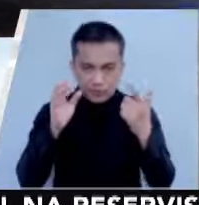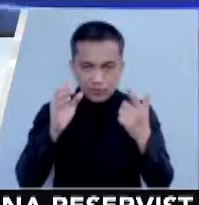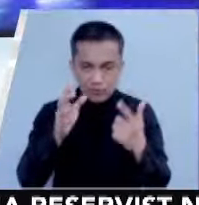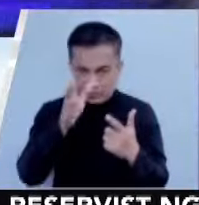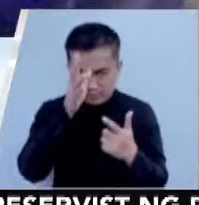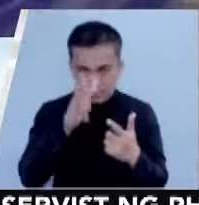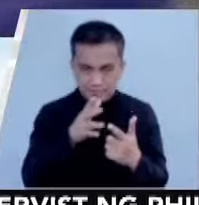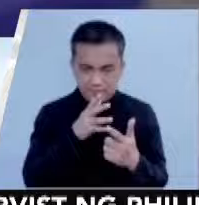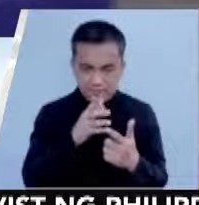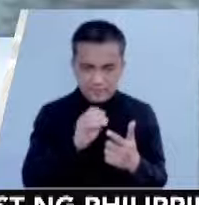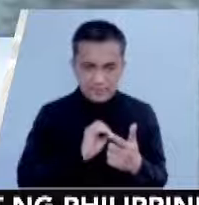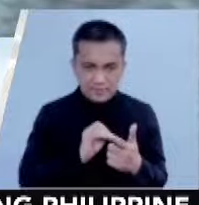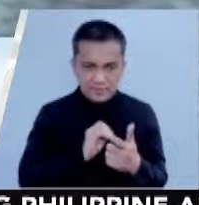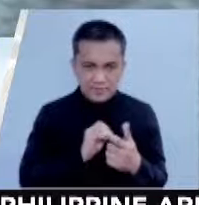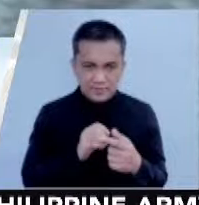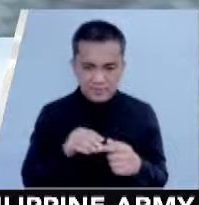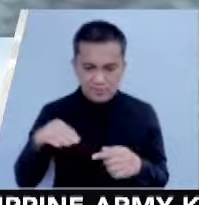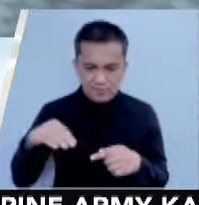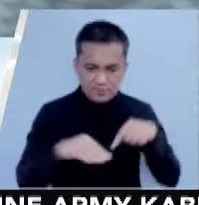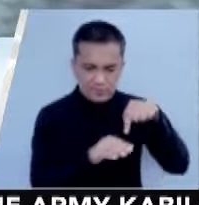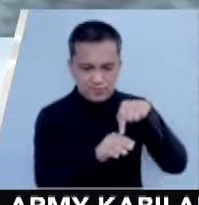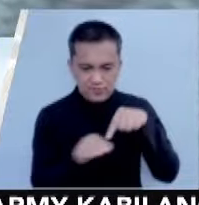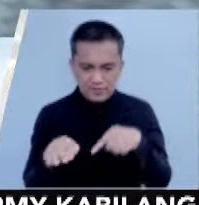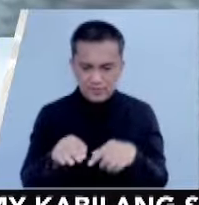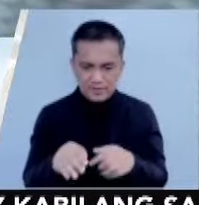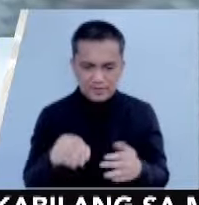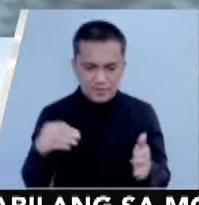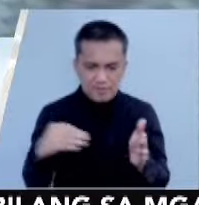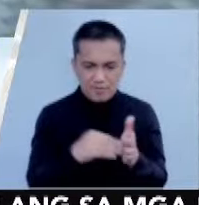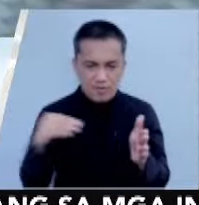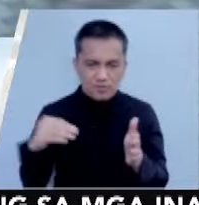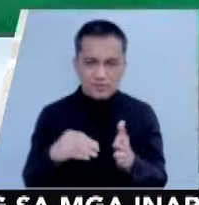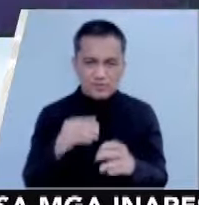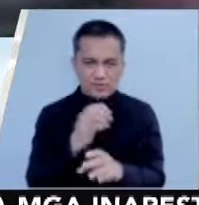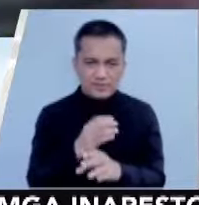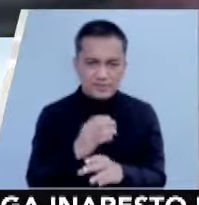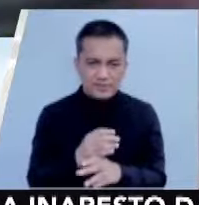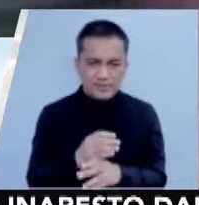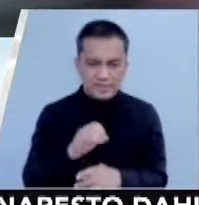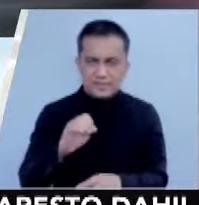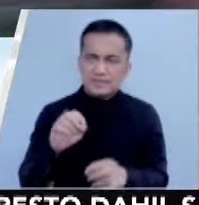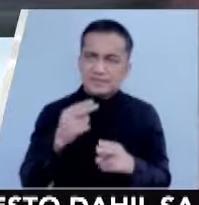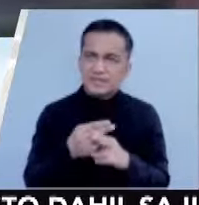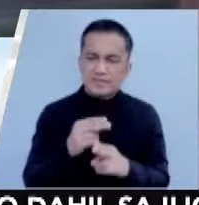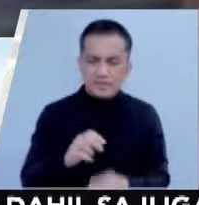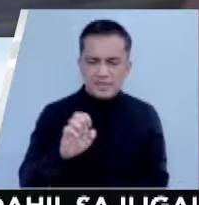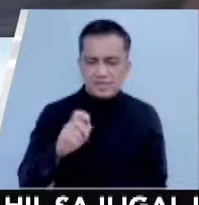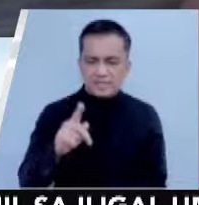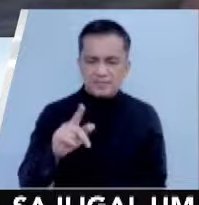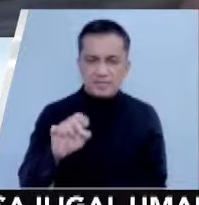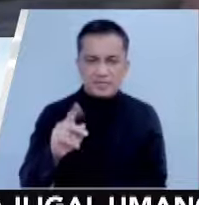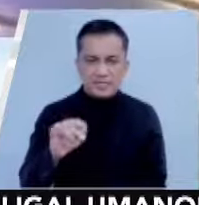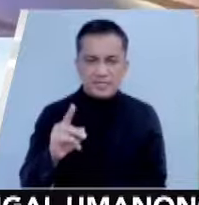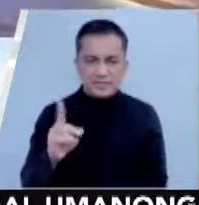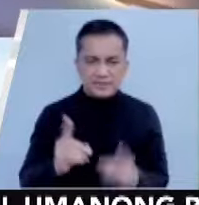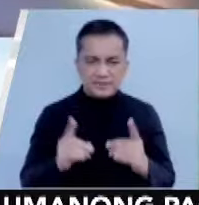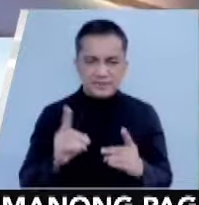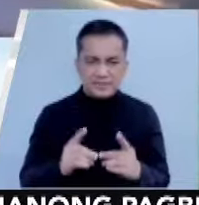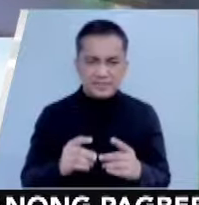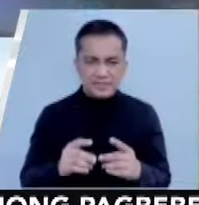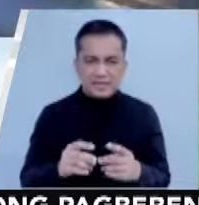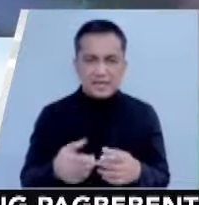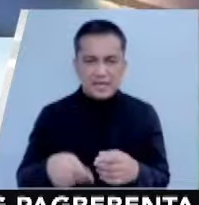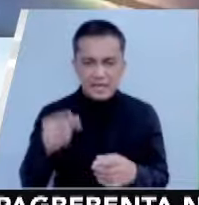fullsize bump Cars na kung tawagin ay explode drive High impact bumping action na